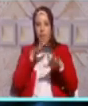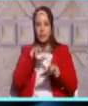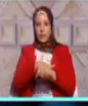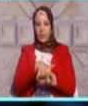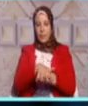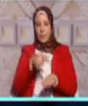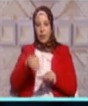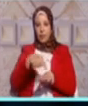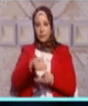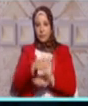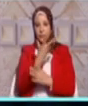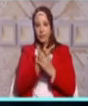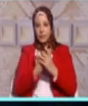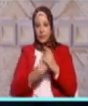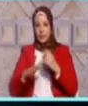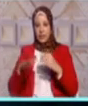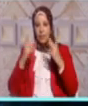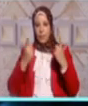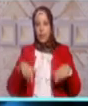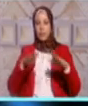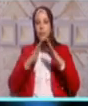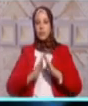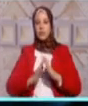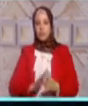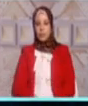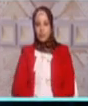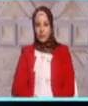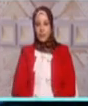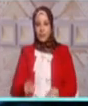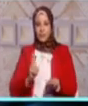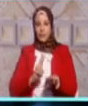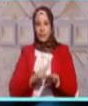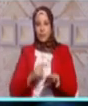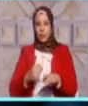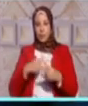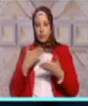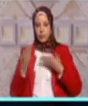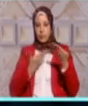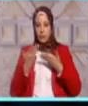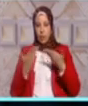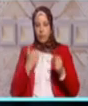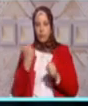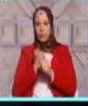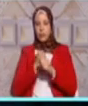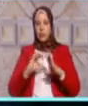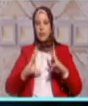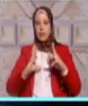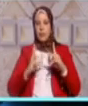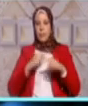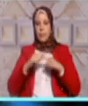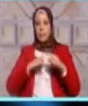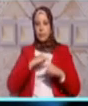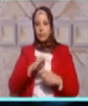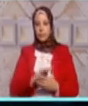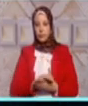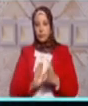الجيلين الثاني والثالث من الشباب والنشأ ووطنهم، وأيضا تعريفهم بجهود التنمية وما